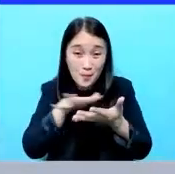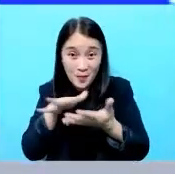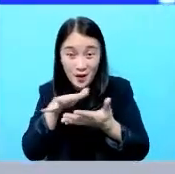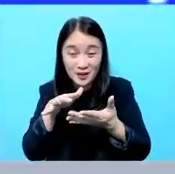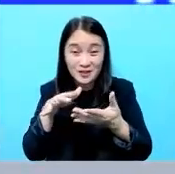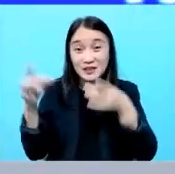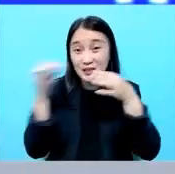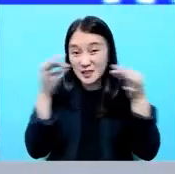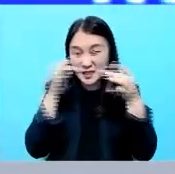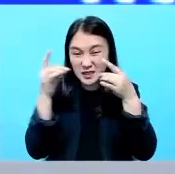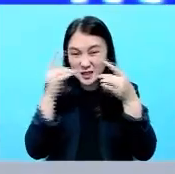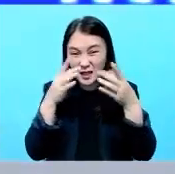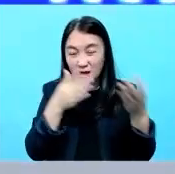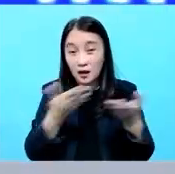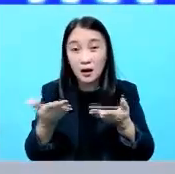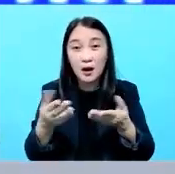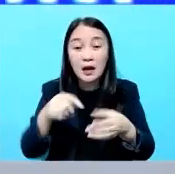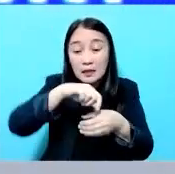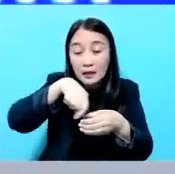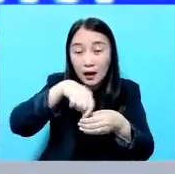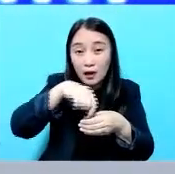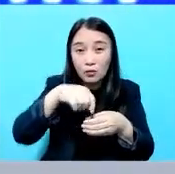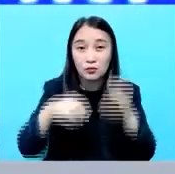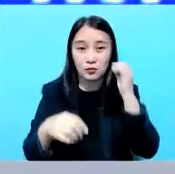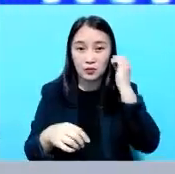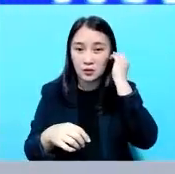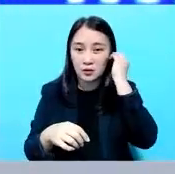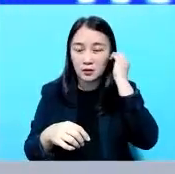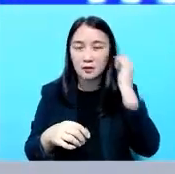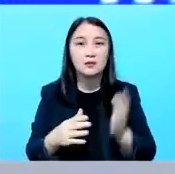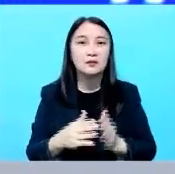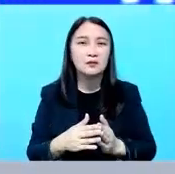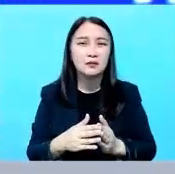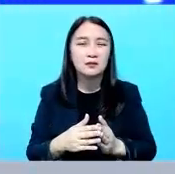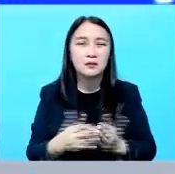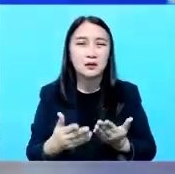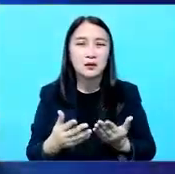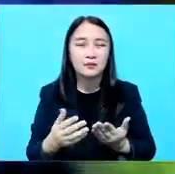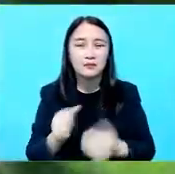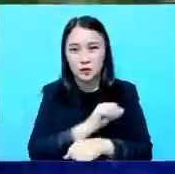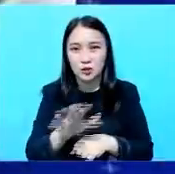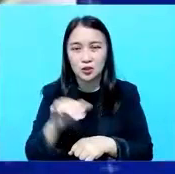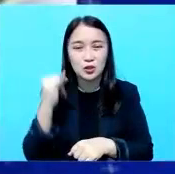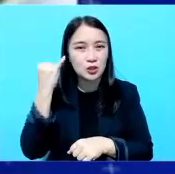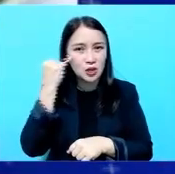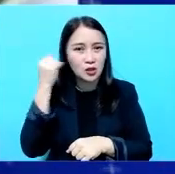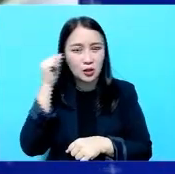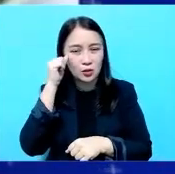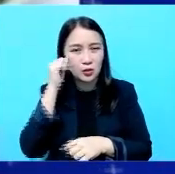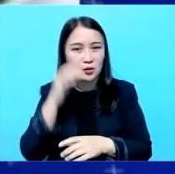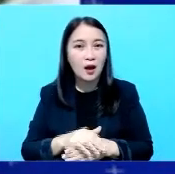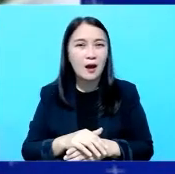mga inumin at mahirap matukoy. Nasa frontline ng balita niya, si John Aroa. Happy Water,